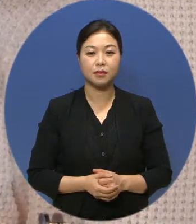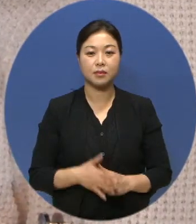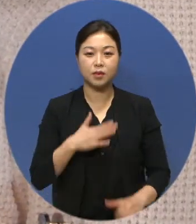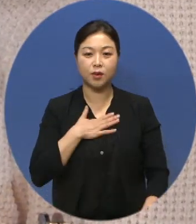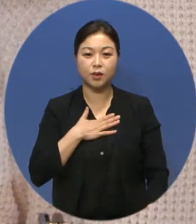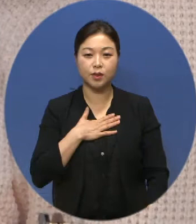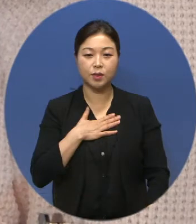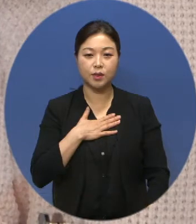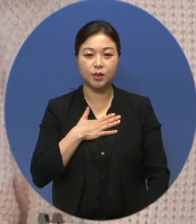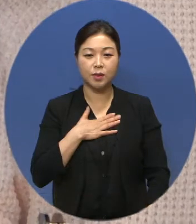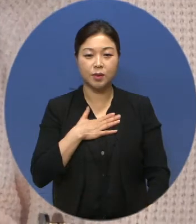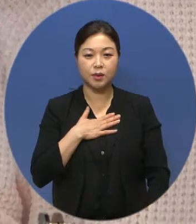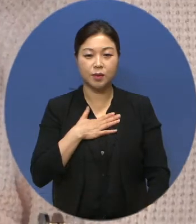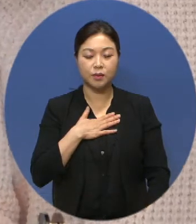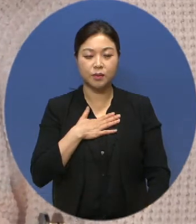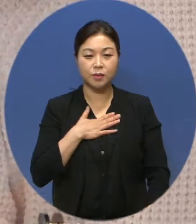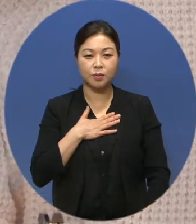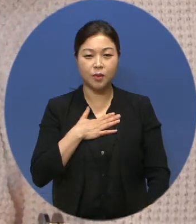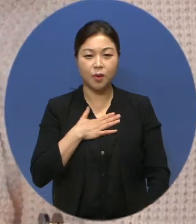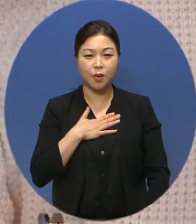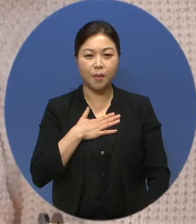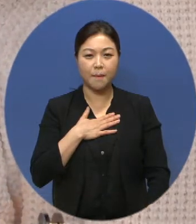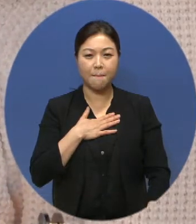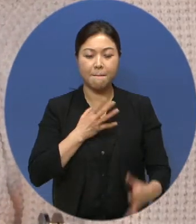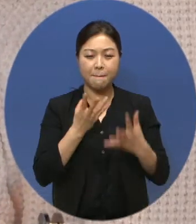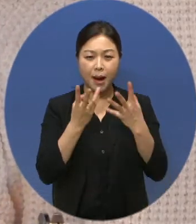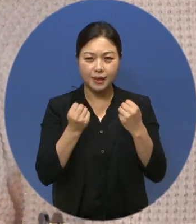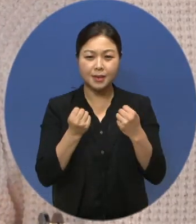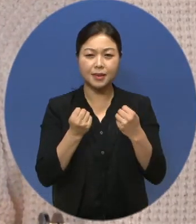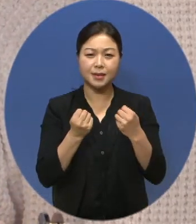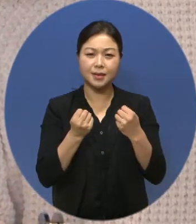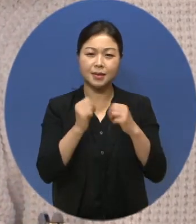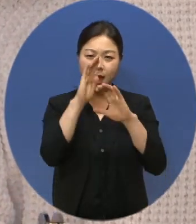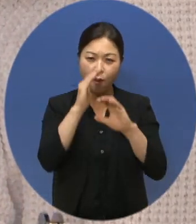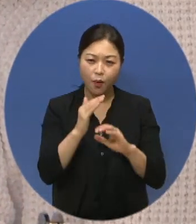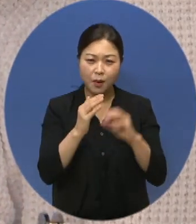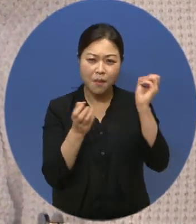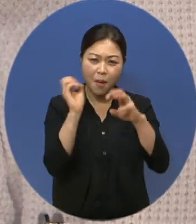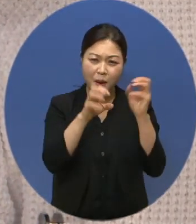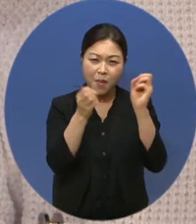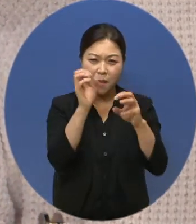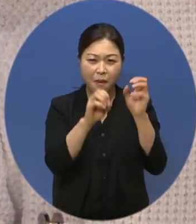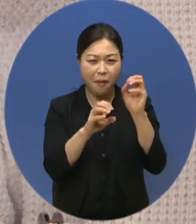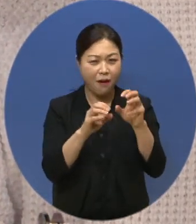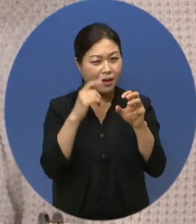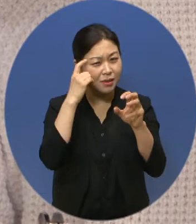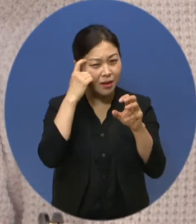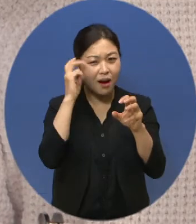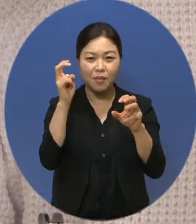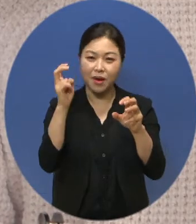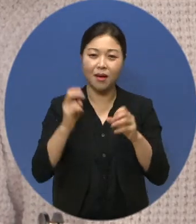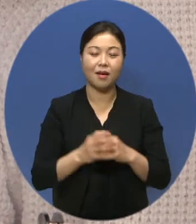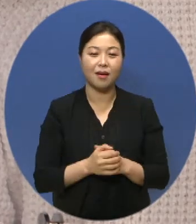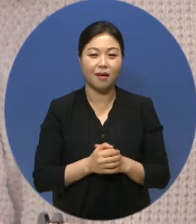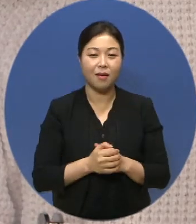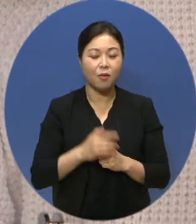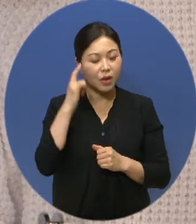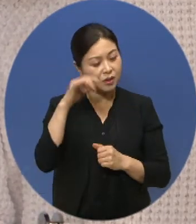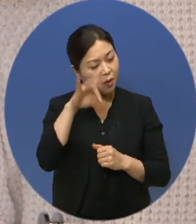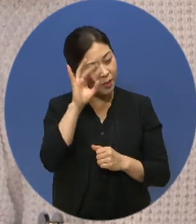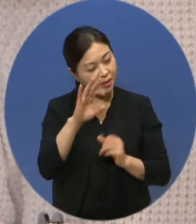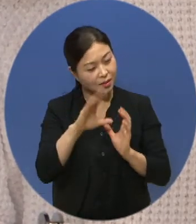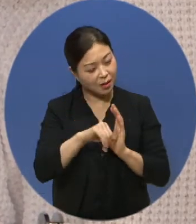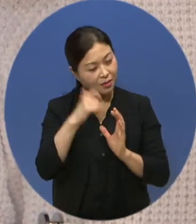조금 제가 이렇게 너무 많이 좀 이야기를 넣었나라는 생각을 하기는 했던 것 같아요. 맨 처음에 봤을